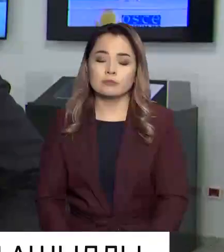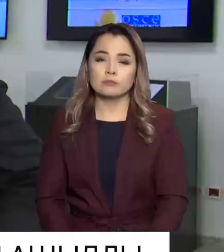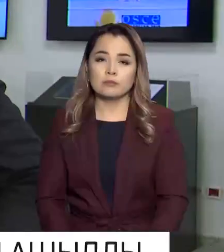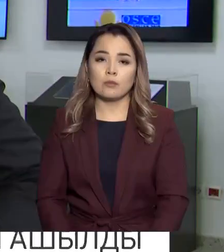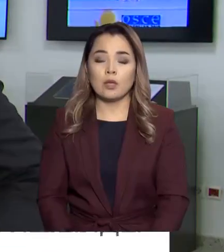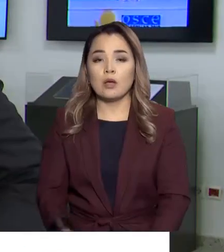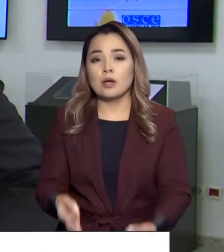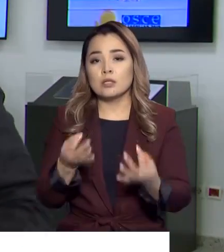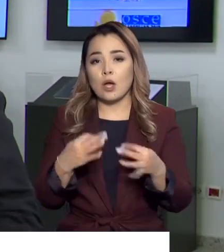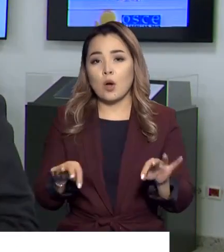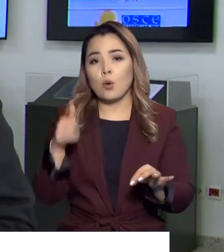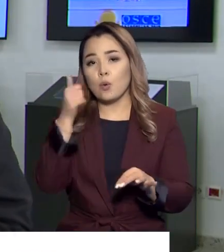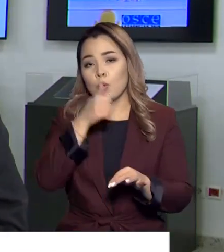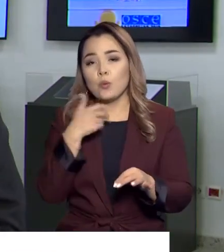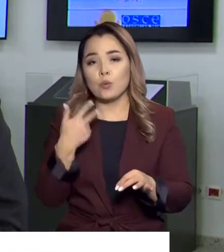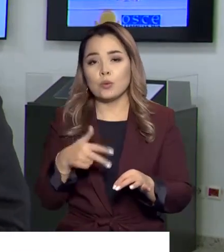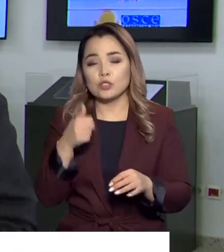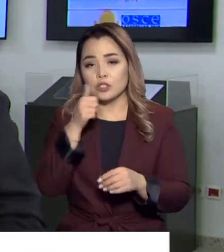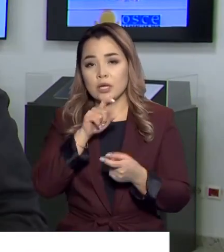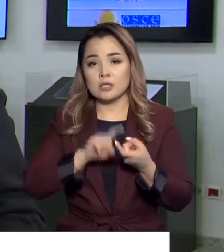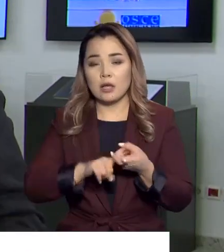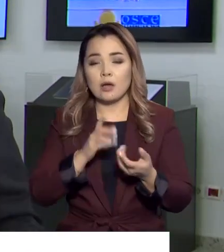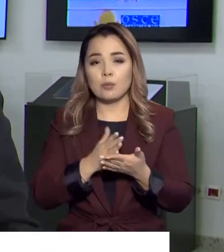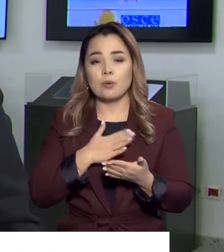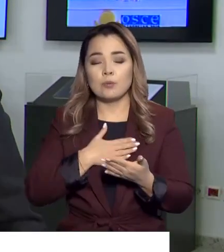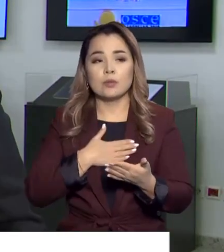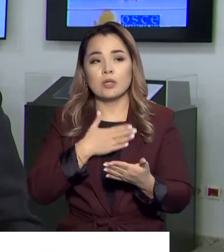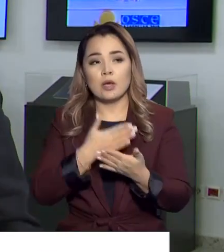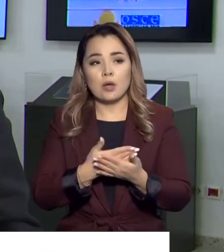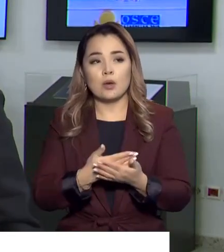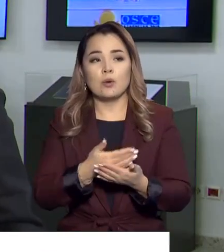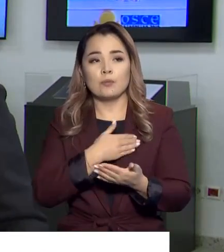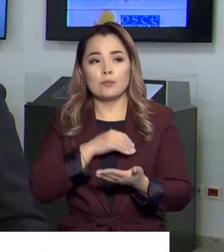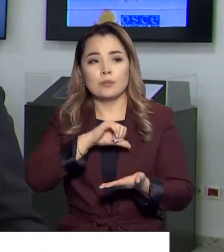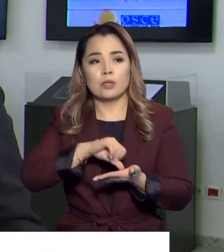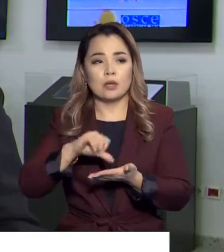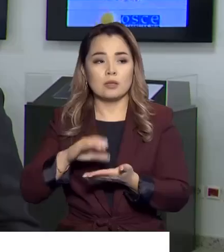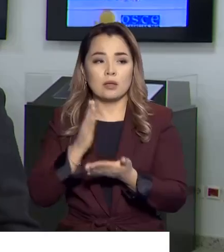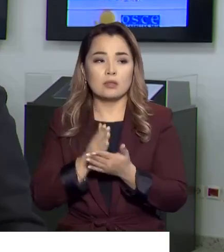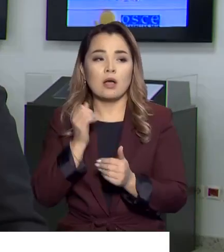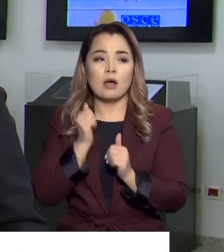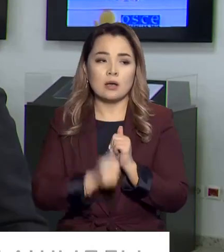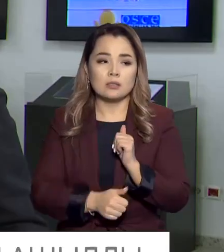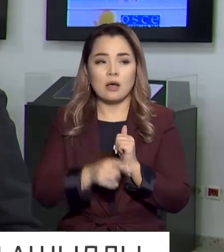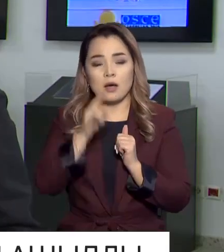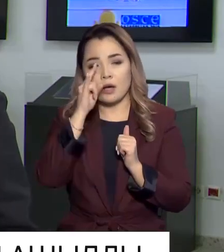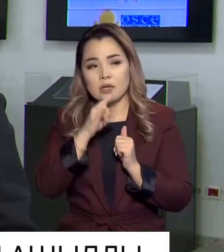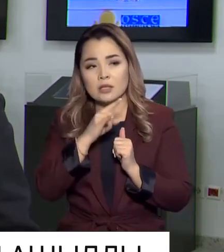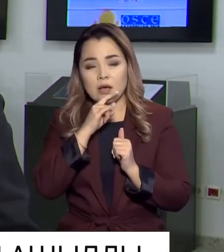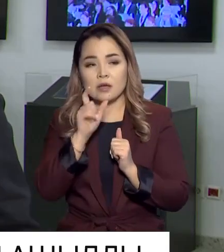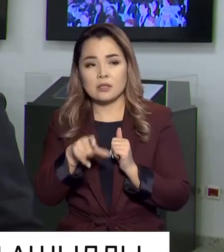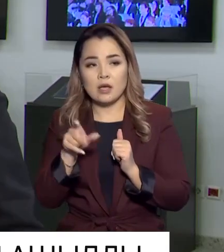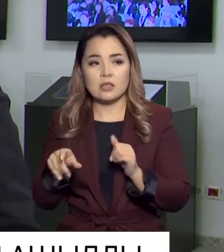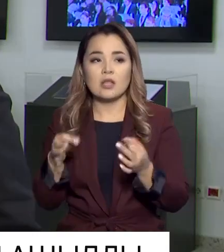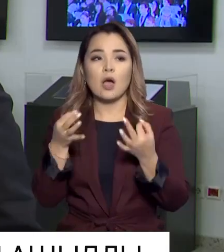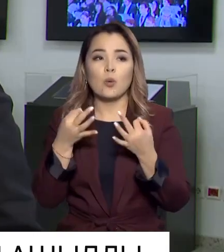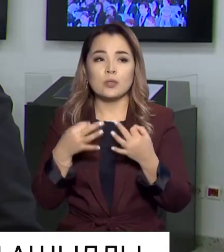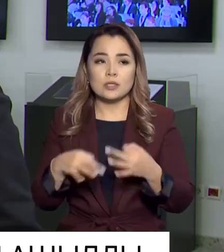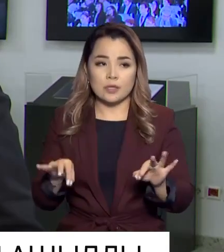Тәуелсіздігіміздің 30 жылдығына өзімнің үлесімді осы өнермен қоссам деген ойым бар. Әрбір қазақстандық